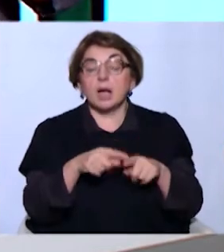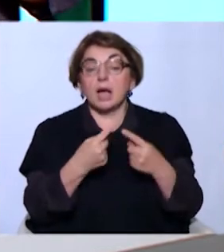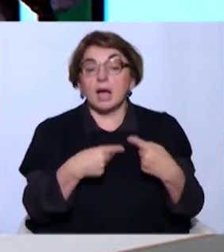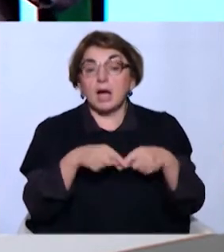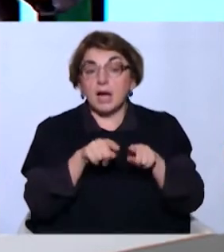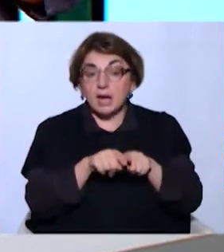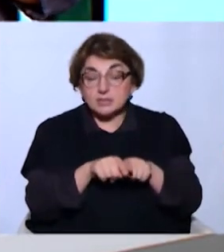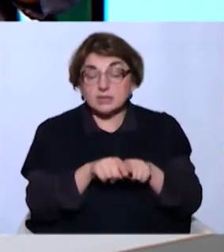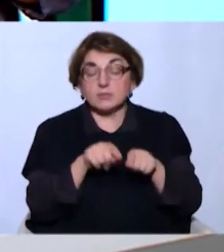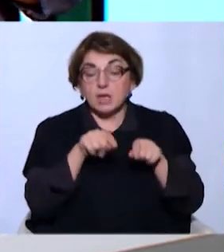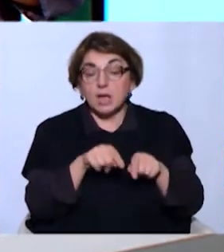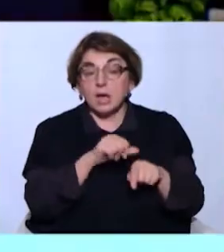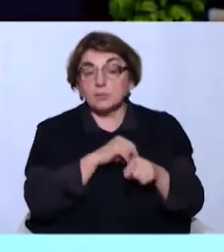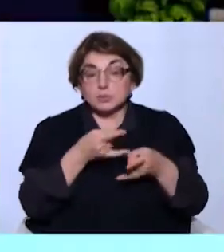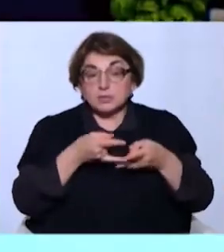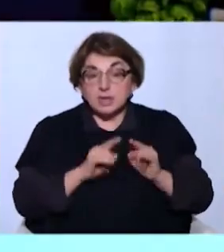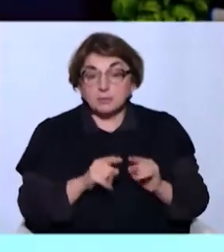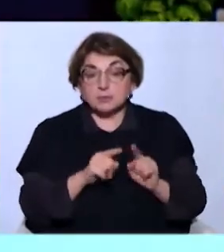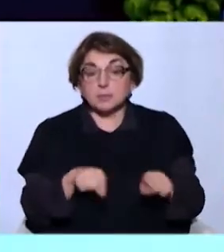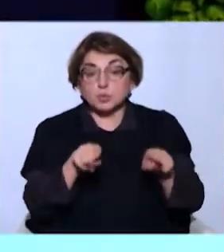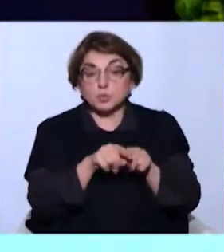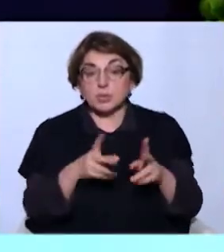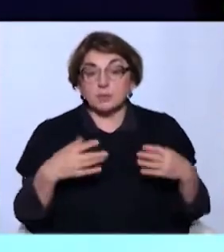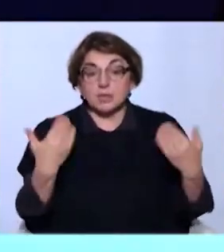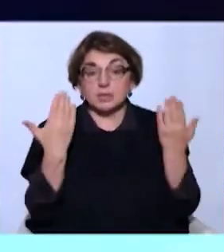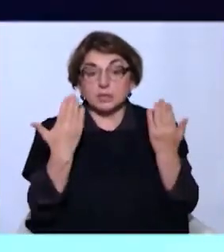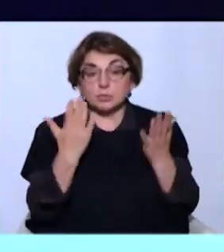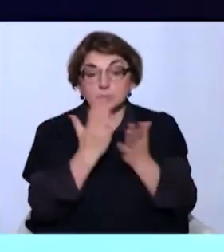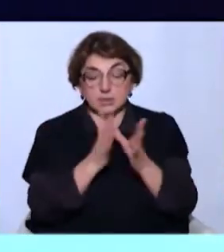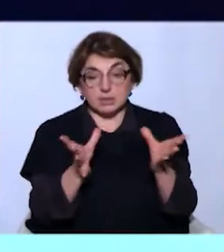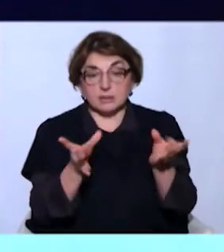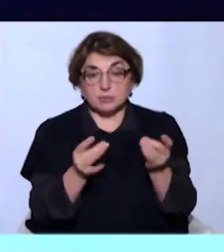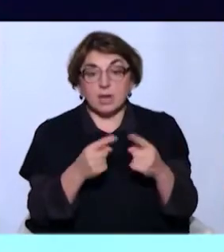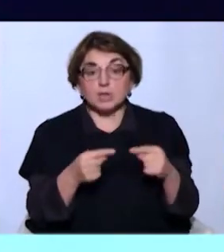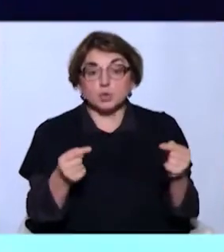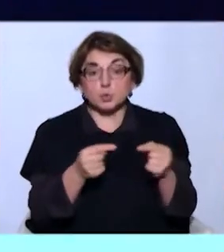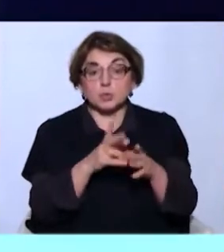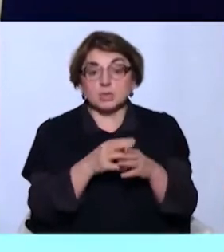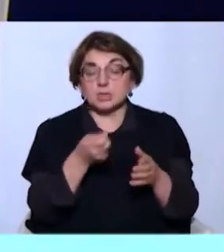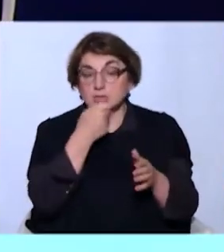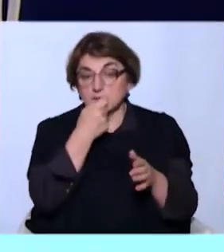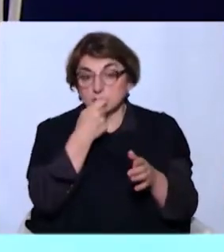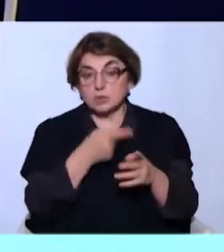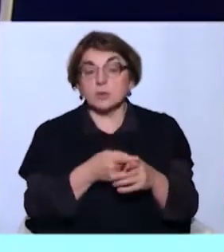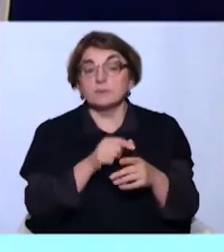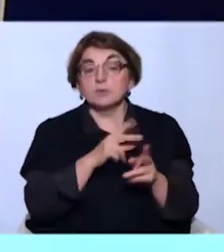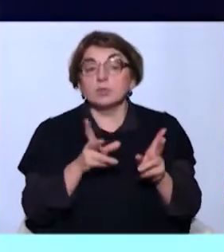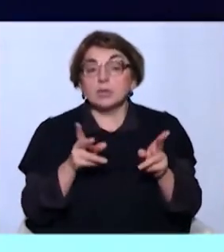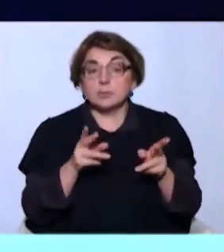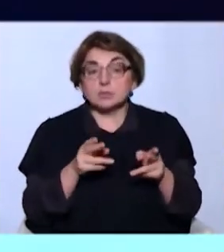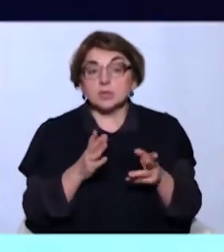ასევე ამ კიდურებზე არიან ჩაბღაუჭებული და ასე ახერხებენ კვებას. გარდა ამისა, მინდა გითხრათ, რომ